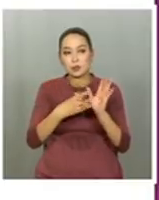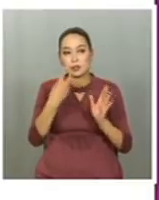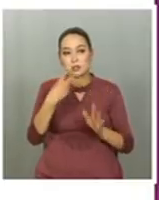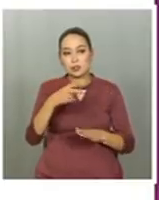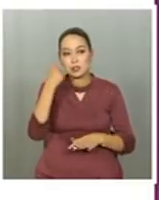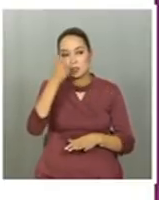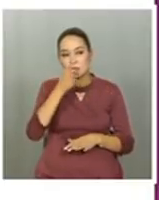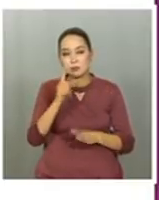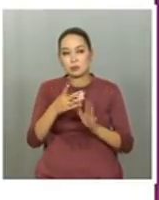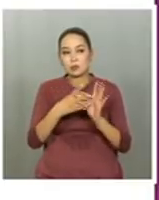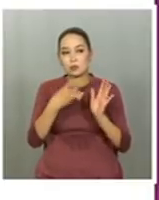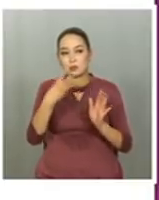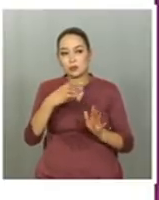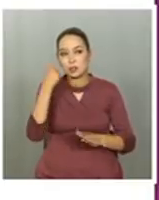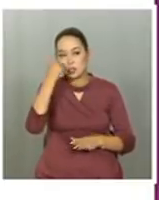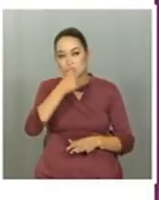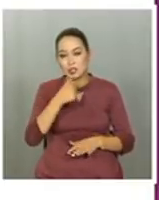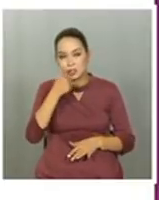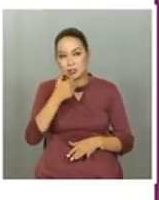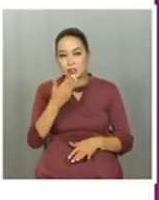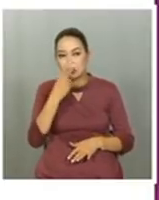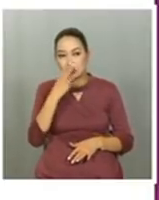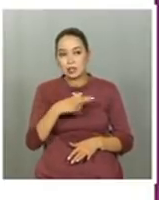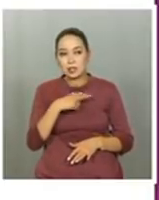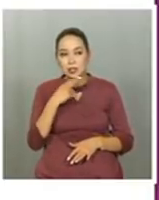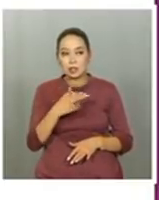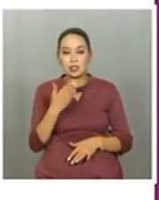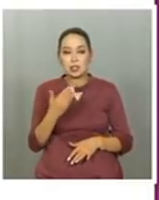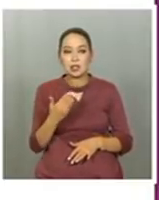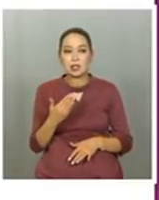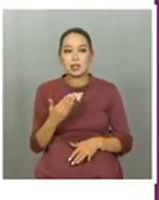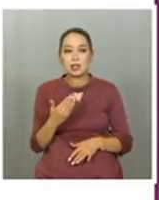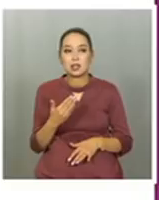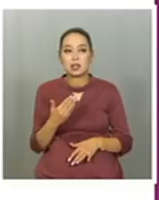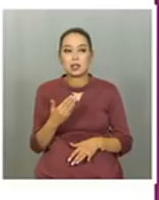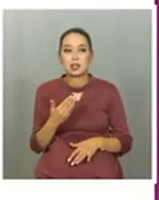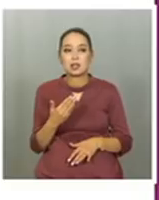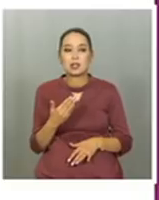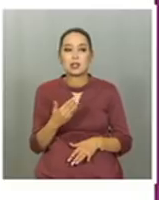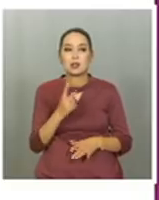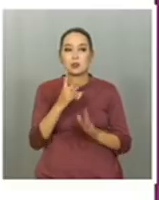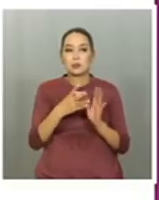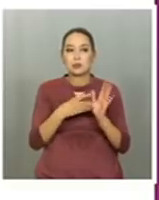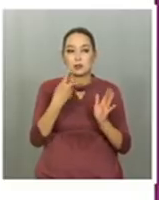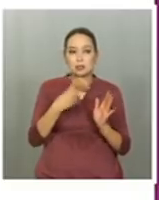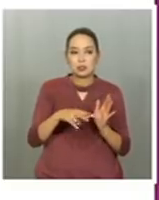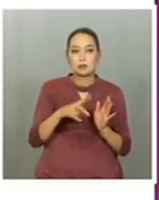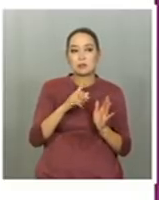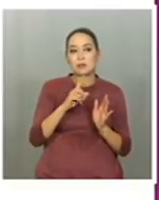1920-30-лардағы халықаралық қатынастарға тоқталатын болсақ, бұл кезеңді екі кезеңге бөліп қарастыруға болады.